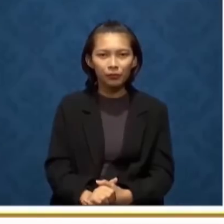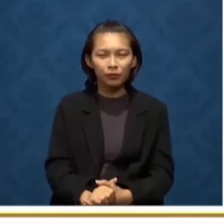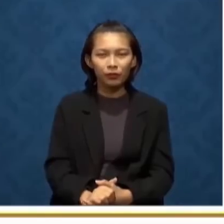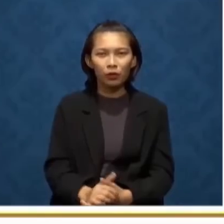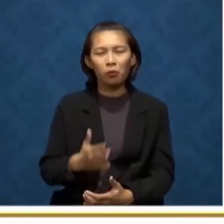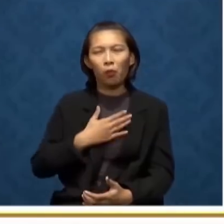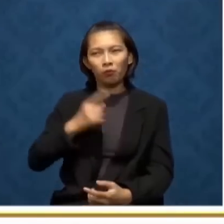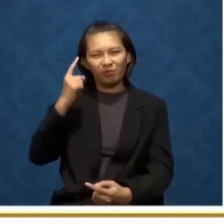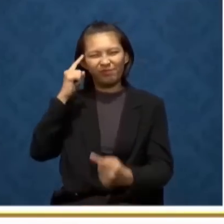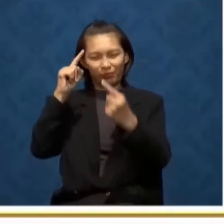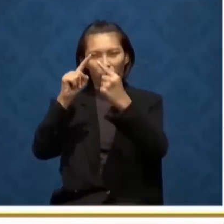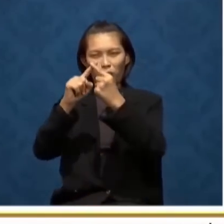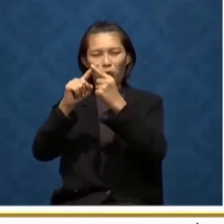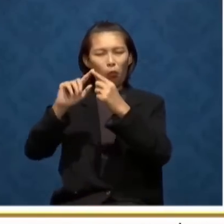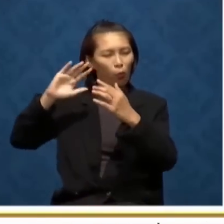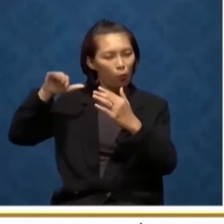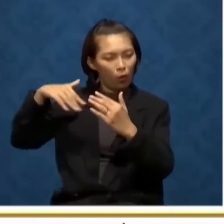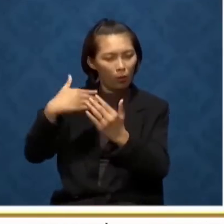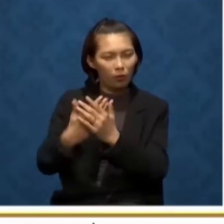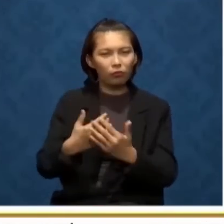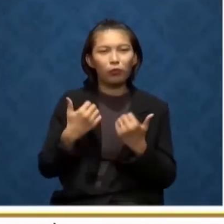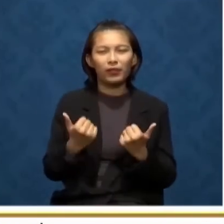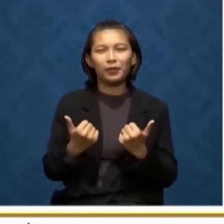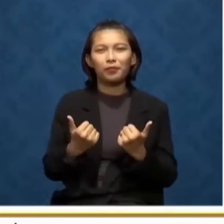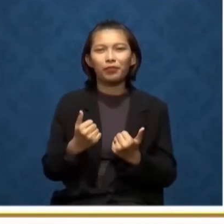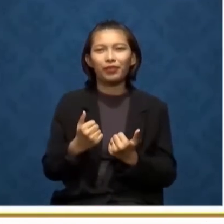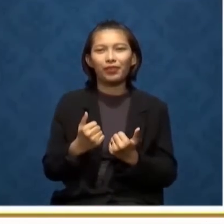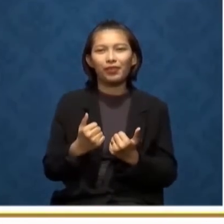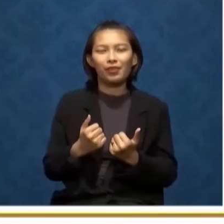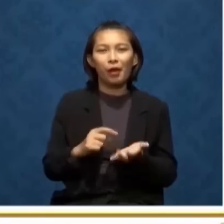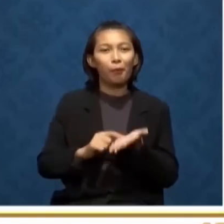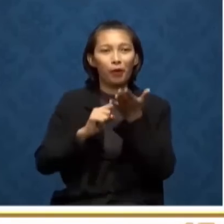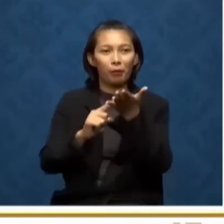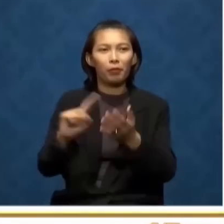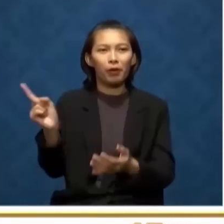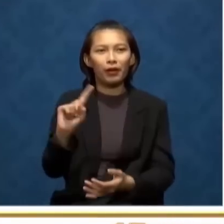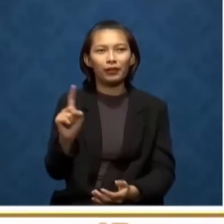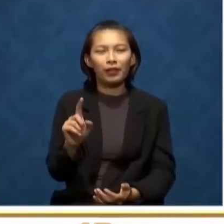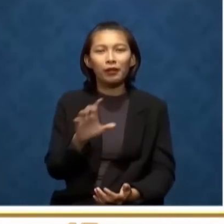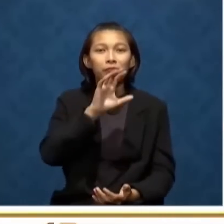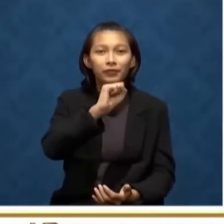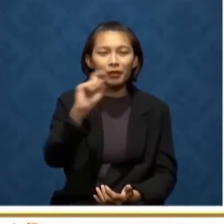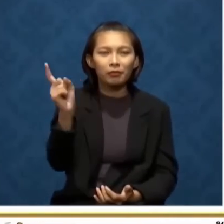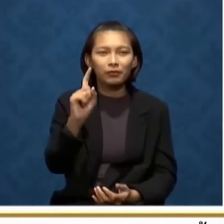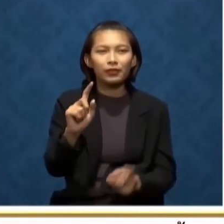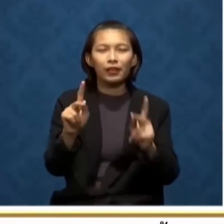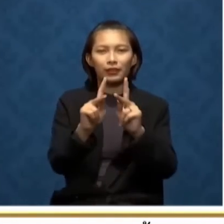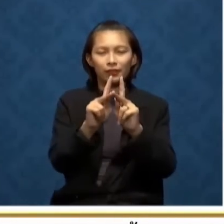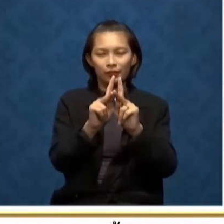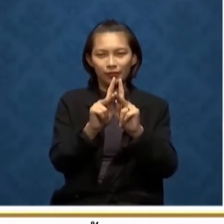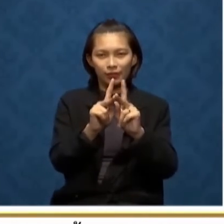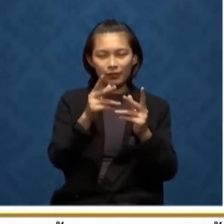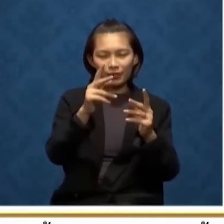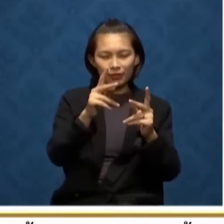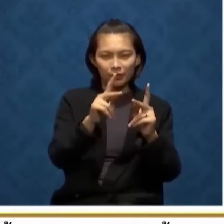ผมตงจตมาแต่ไล ตั้ใจมาแต่บ้านครับจะมาอภิปรายเพื่อตั้งข้อสังเกตในรายงานของกรรมการสิทธิ